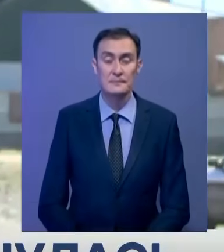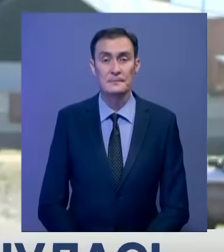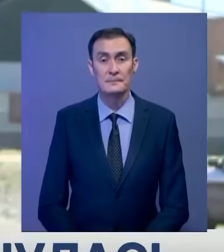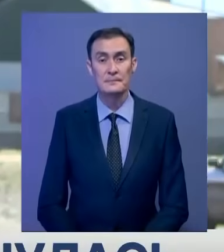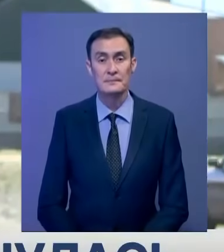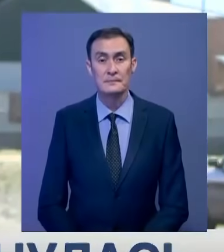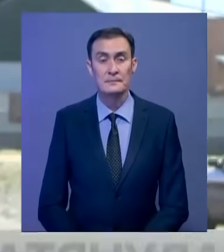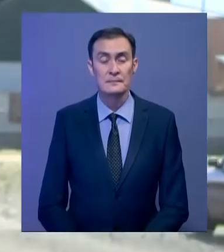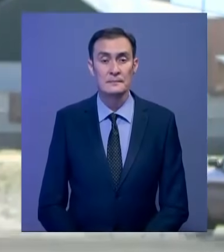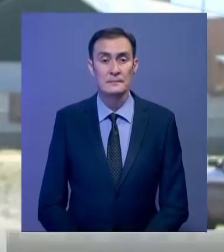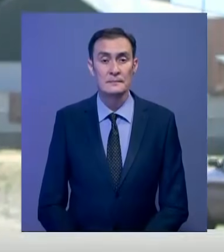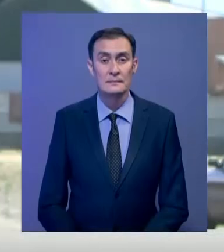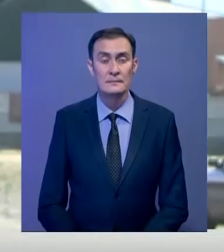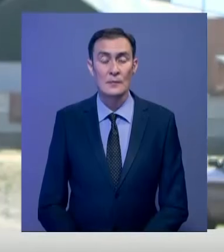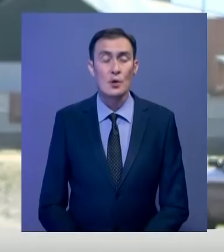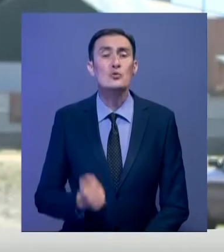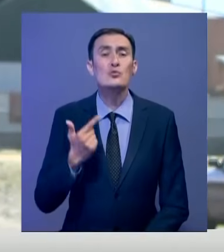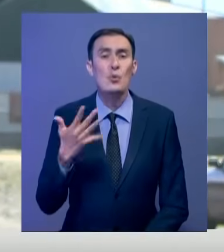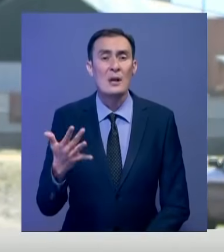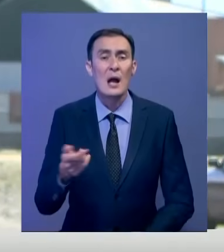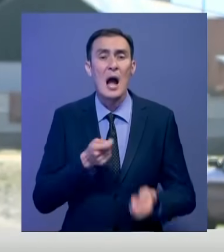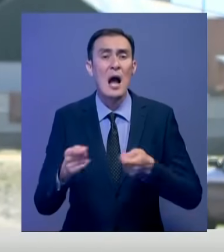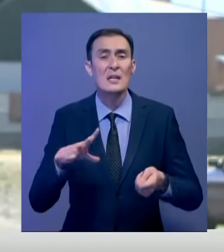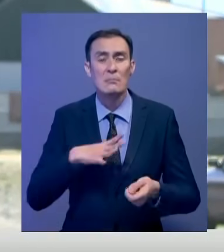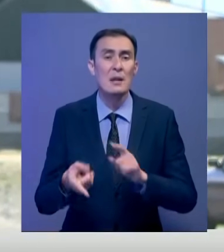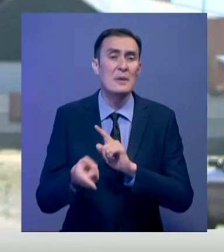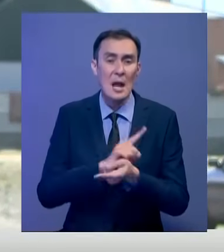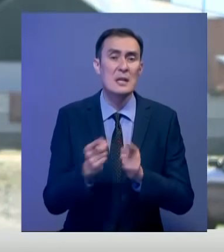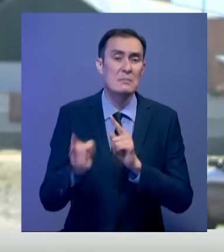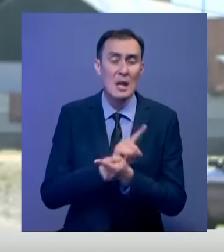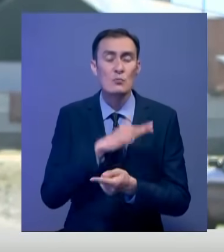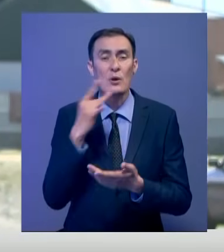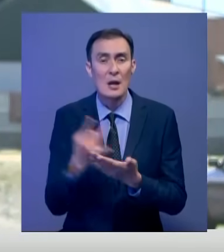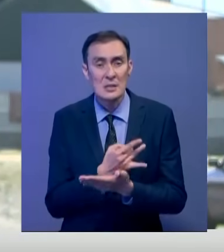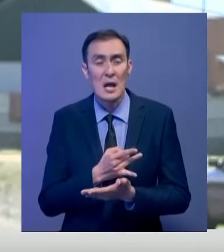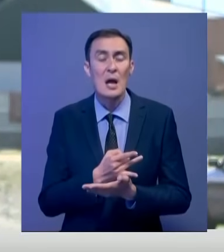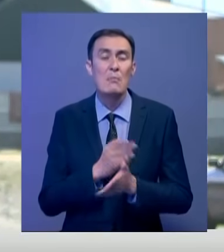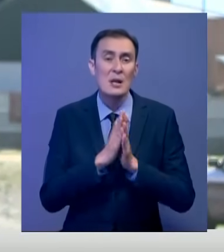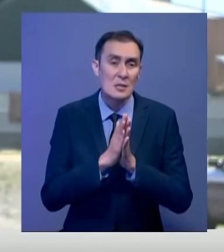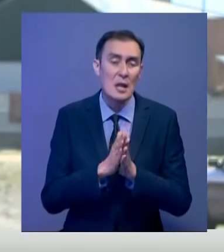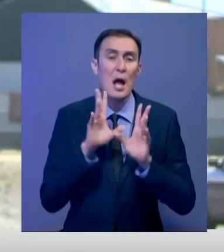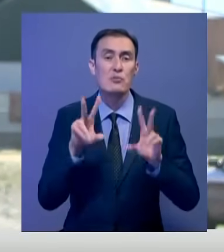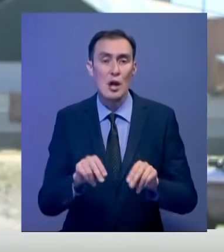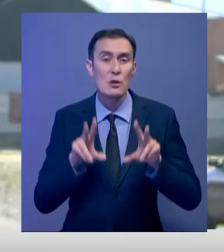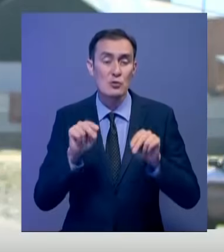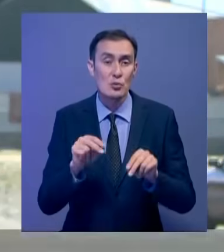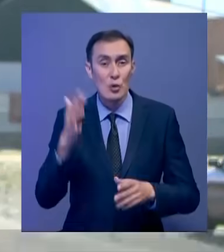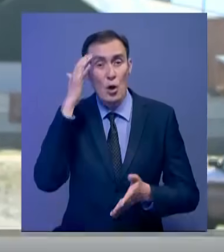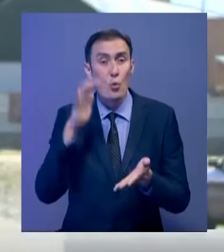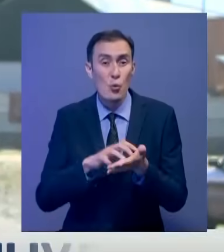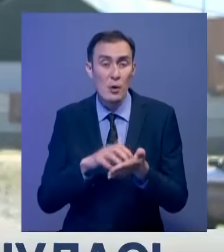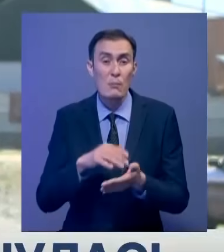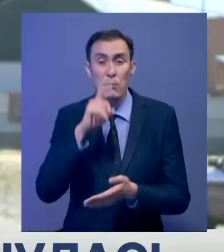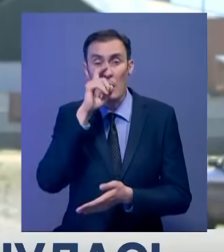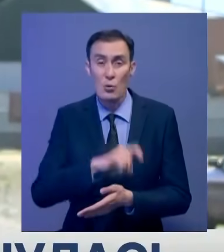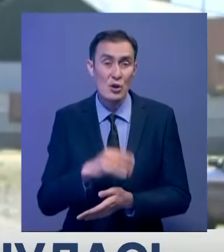многодетные. Сколько акимов сменилось уже, сколько раз ходили. Всегда одни обещания. Углем топим, и тот некачественный,